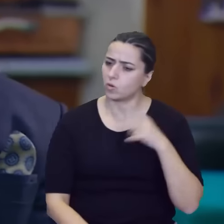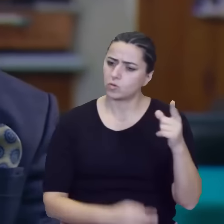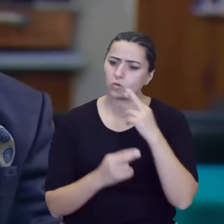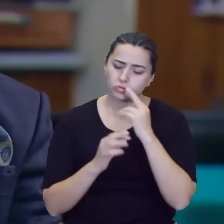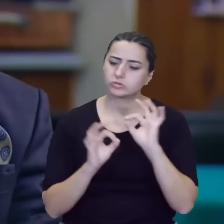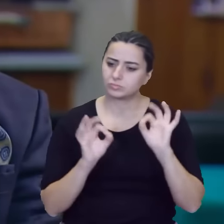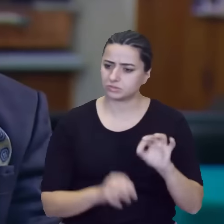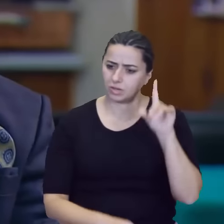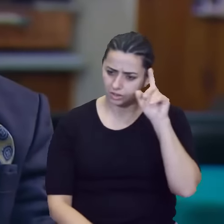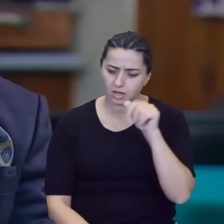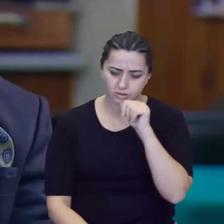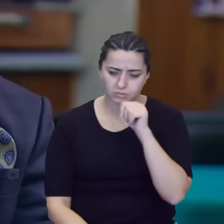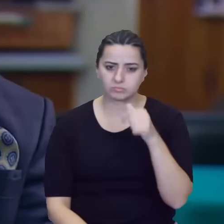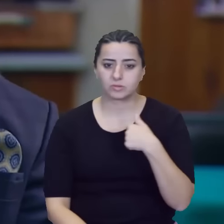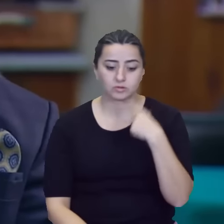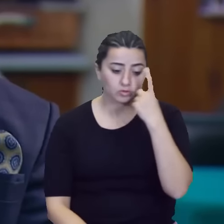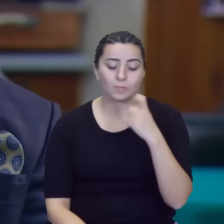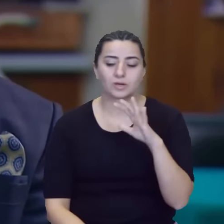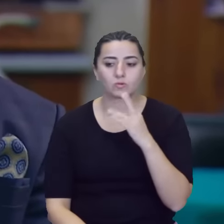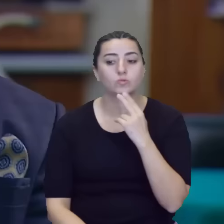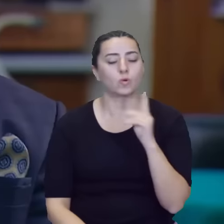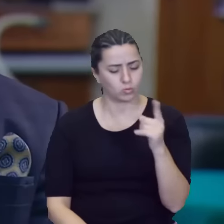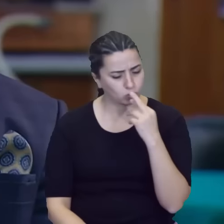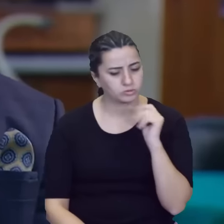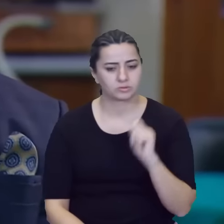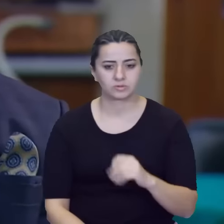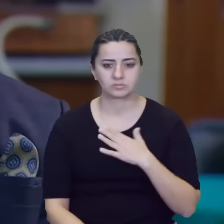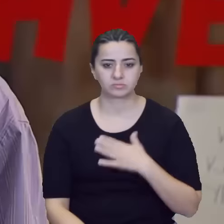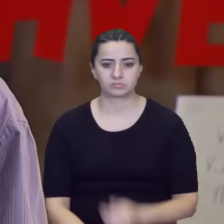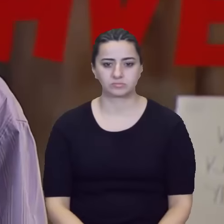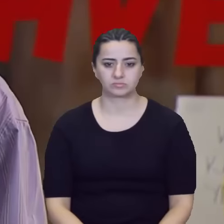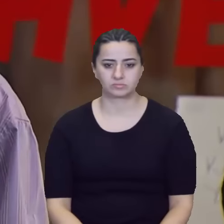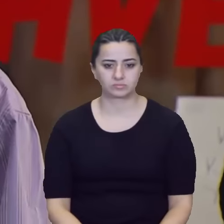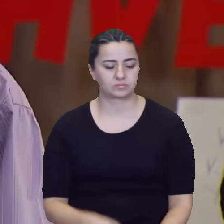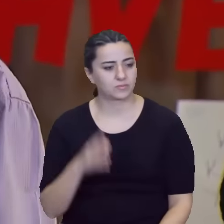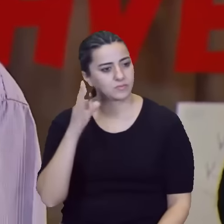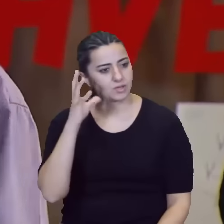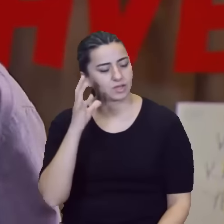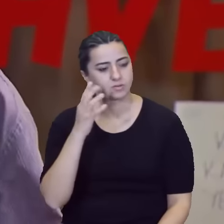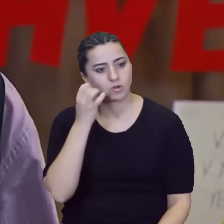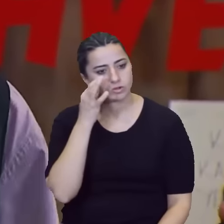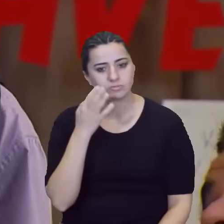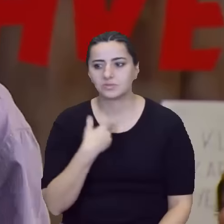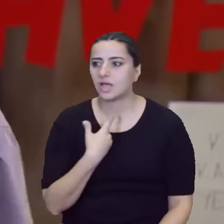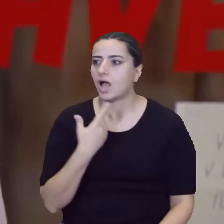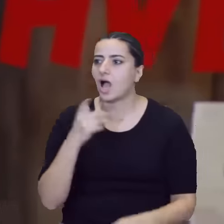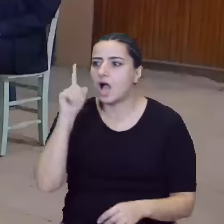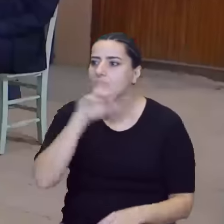konuştururum. Akıllı adam. Bana sormadan konuşmuyor. O iş bende. Konuşacak. Millet deli, hasret biz